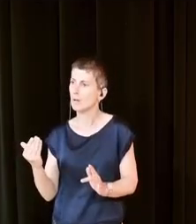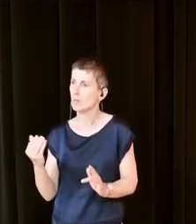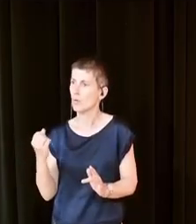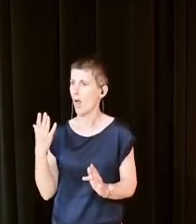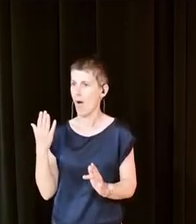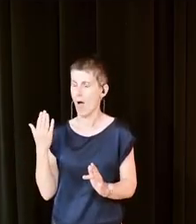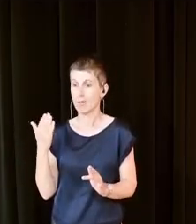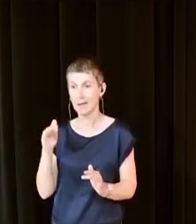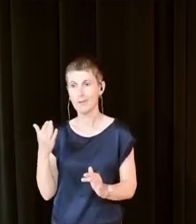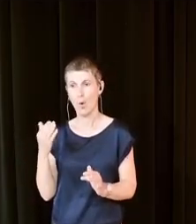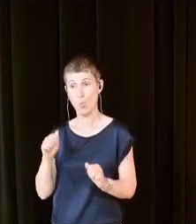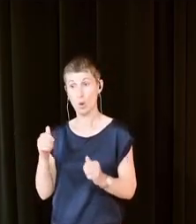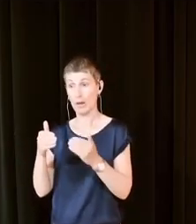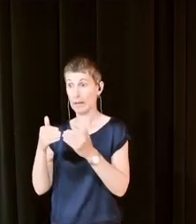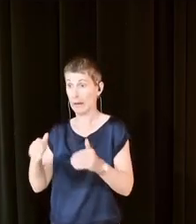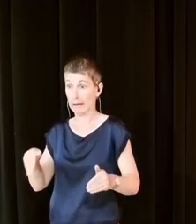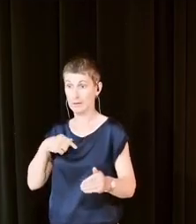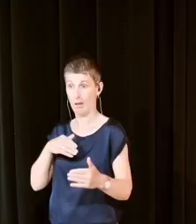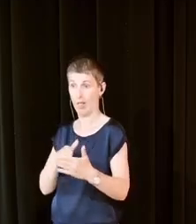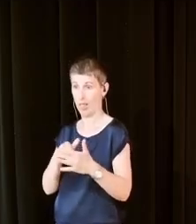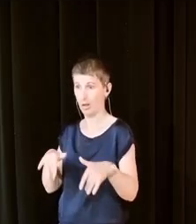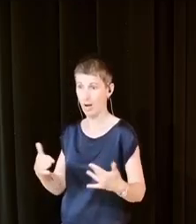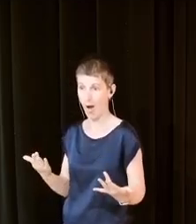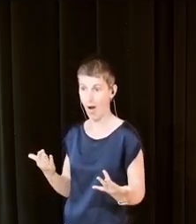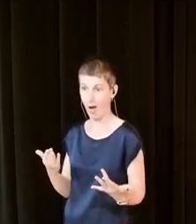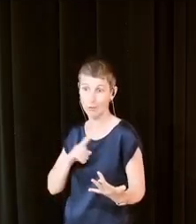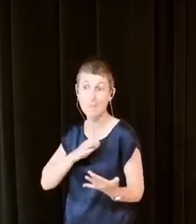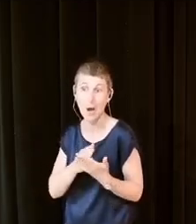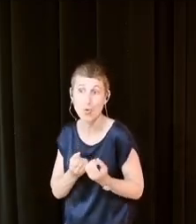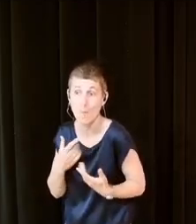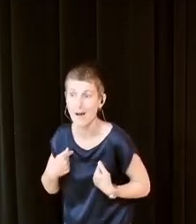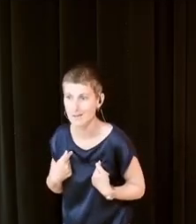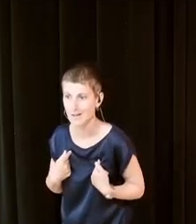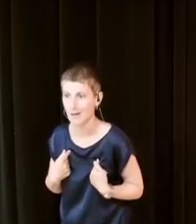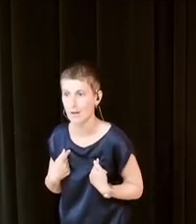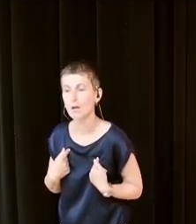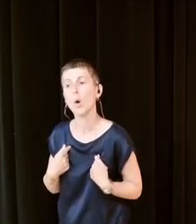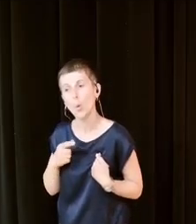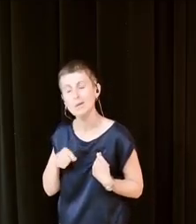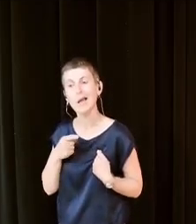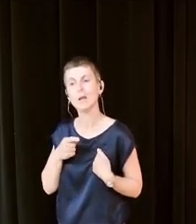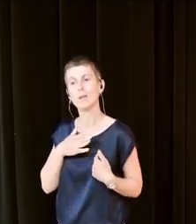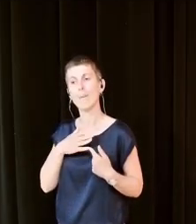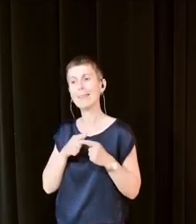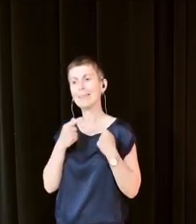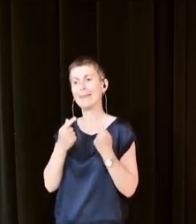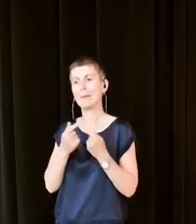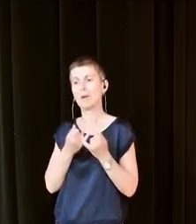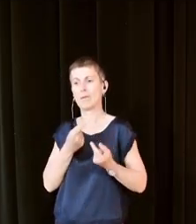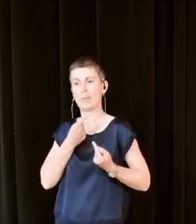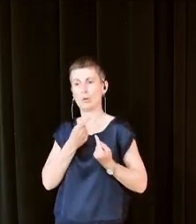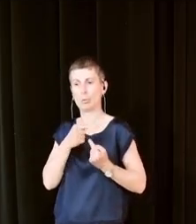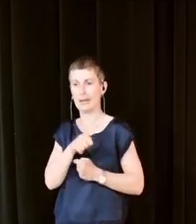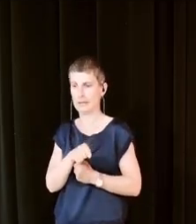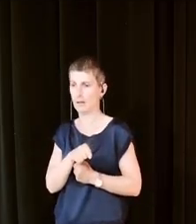Grenzen kommen kann, ich auch. Und dann zu spüren, ja, wie gehen wir denn in dem Team miteinander um? Also auch dann zu fragen, Mensch, wer in dem